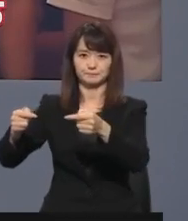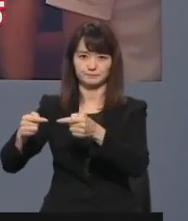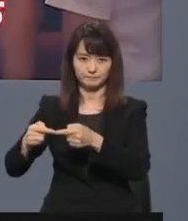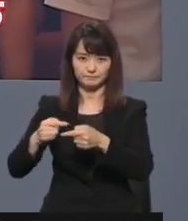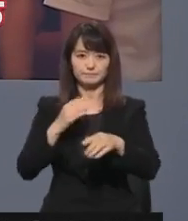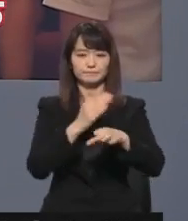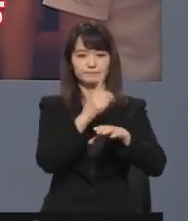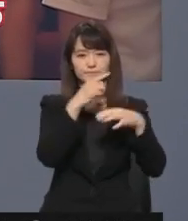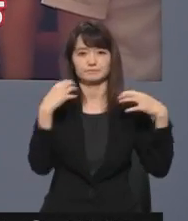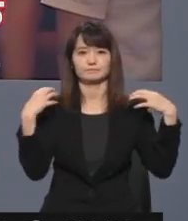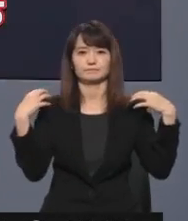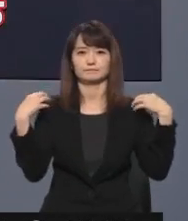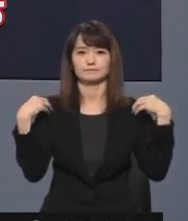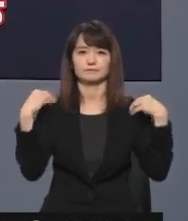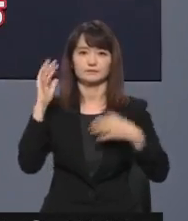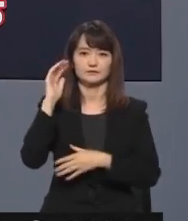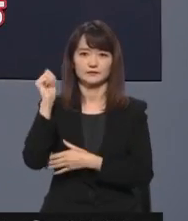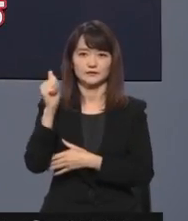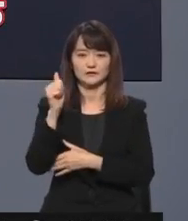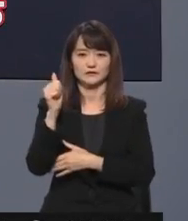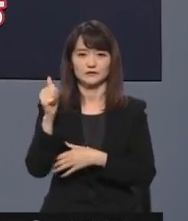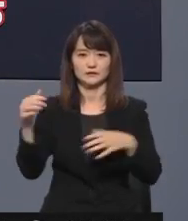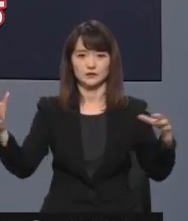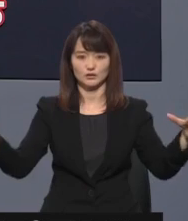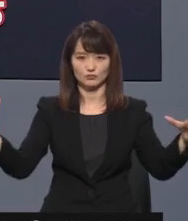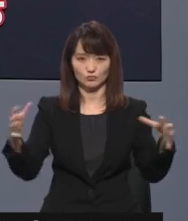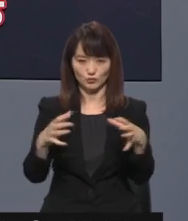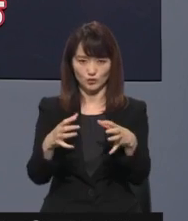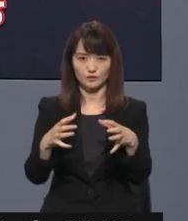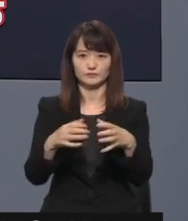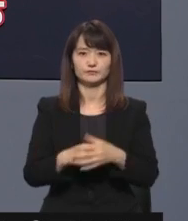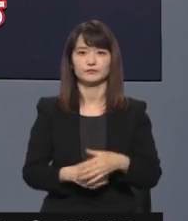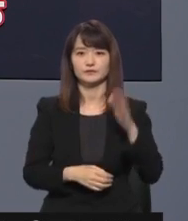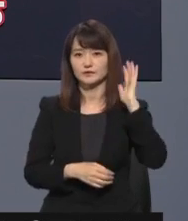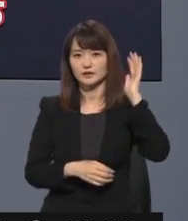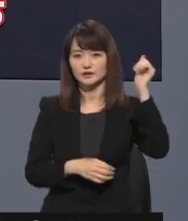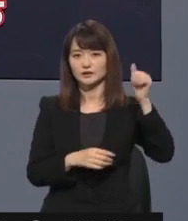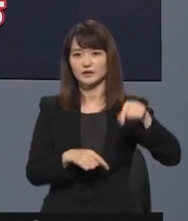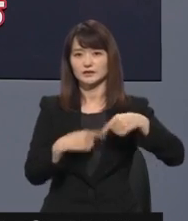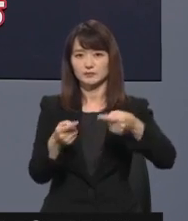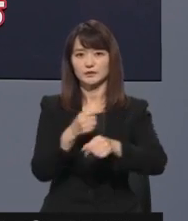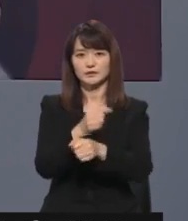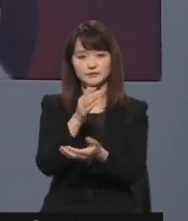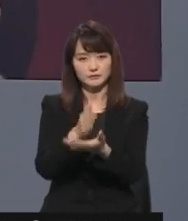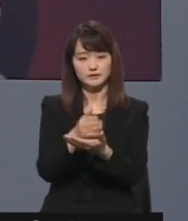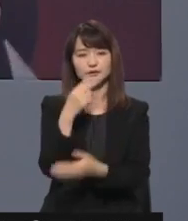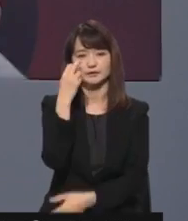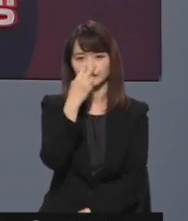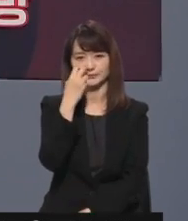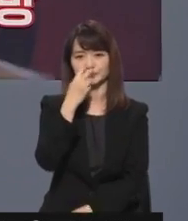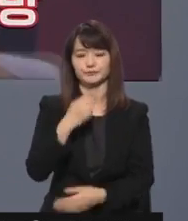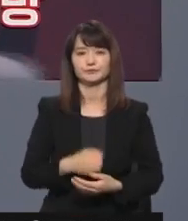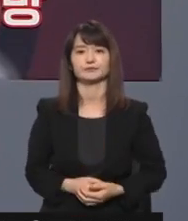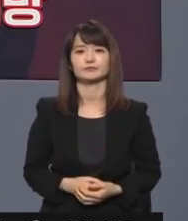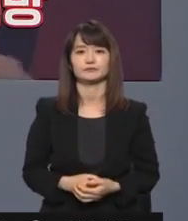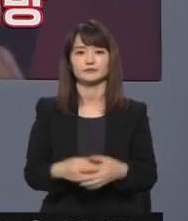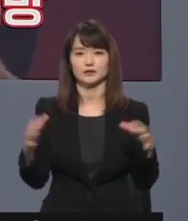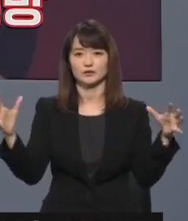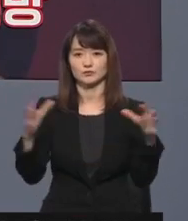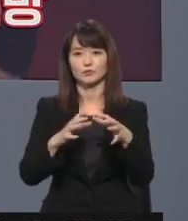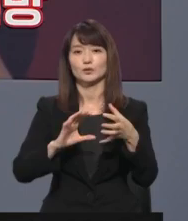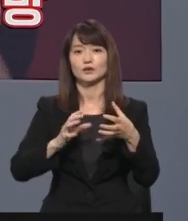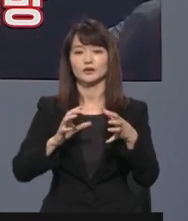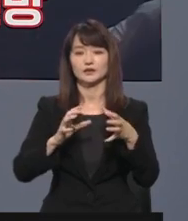대 인사들이 총출동해 하구요 대통령도 직접 참석을 검토하는 것으로 알려지고 있습니다 연천 에서는